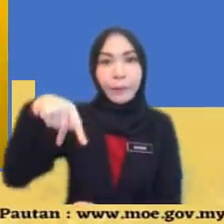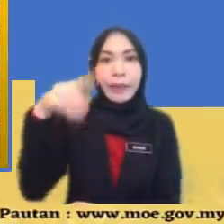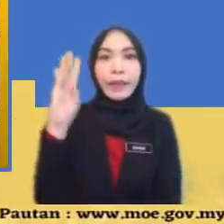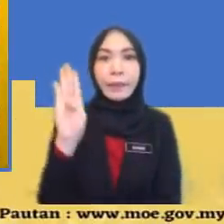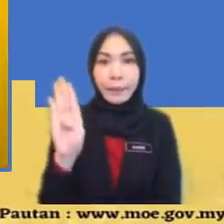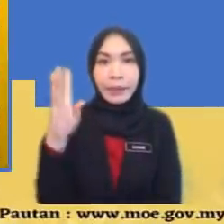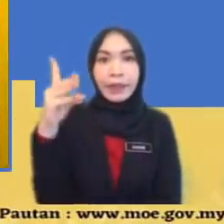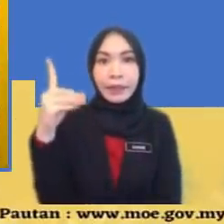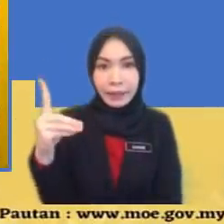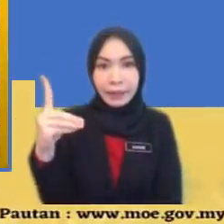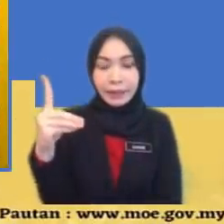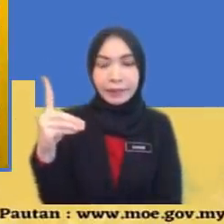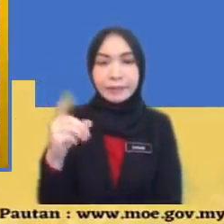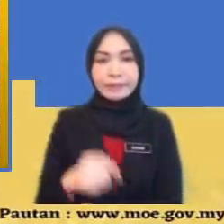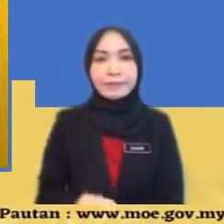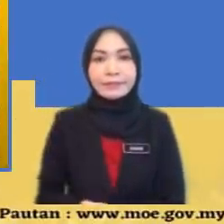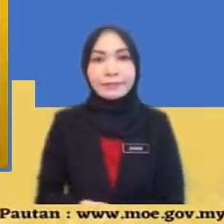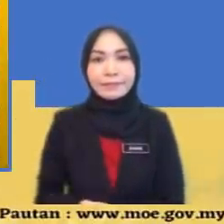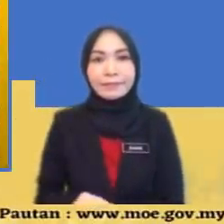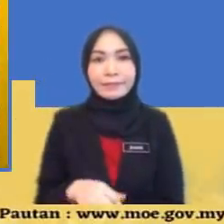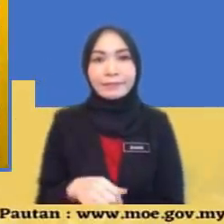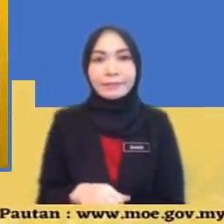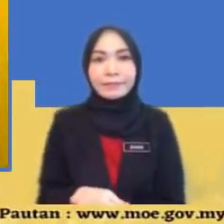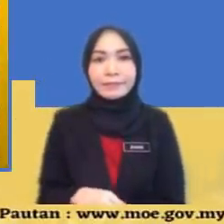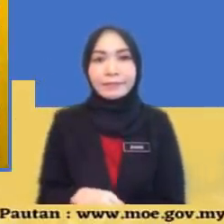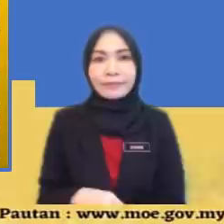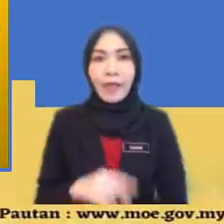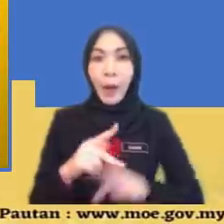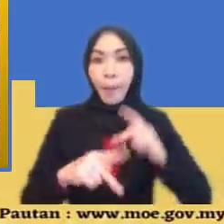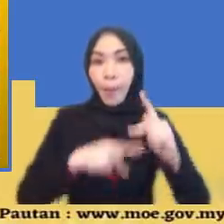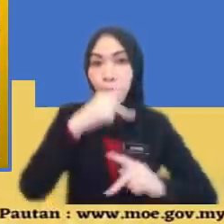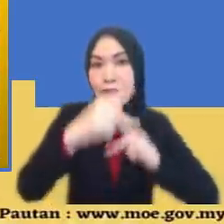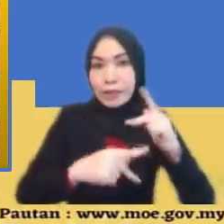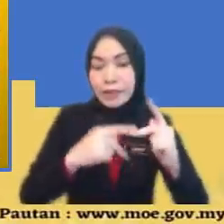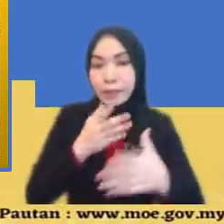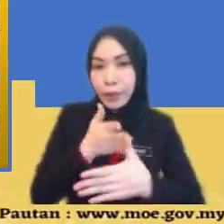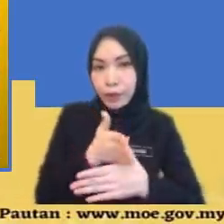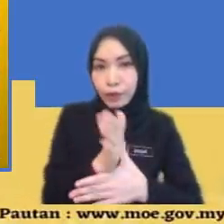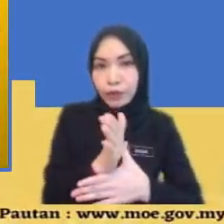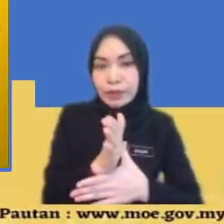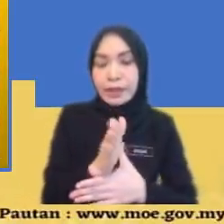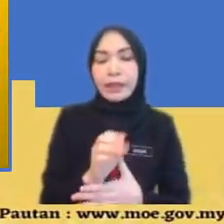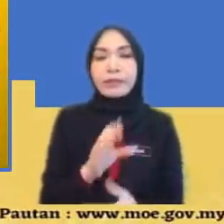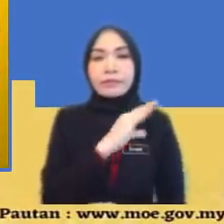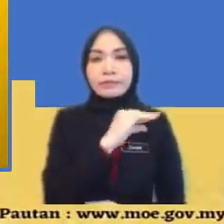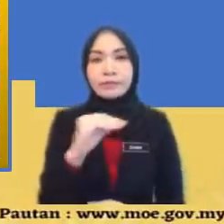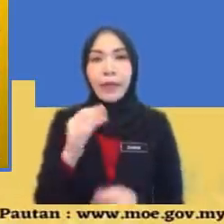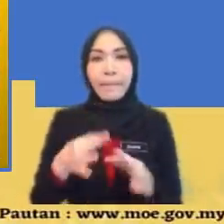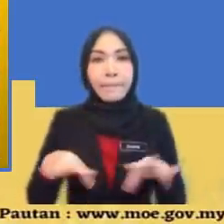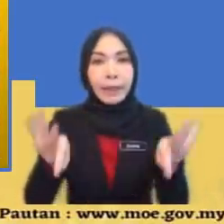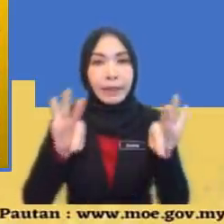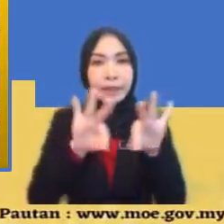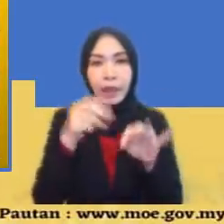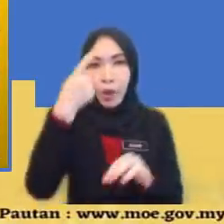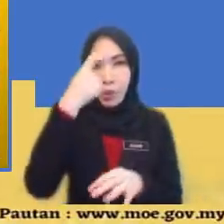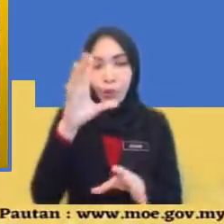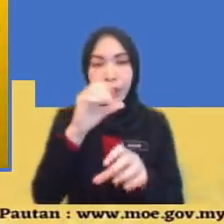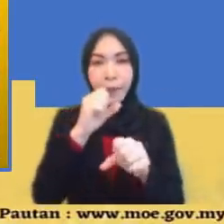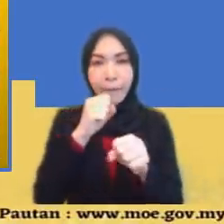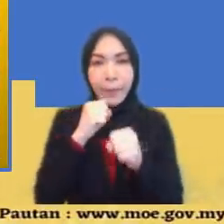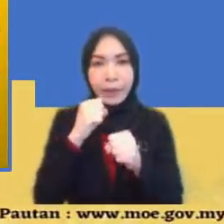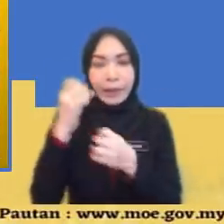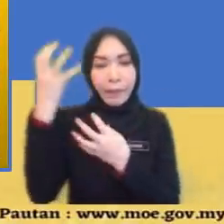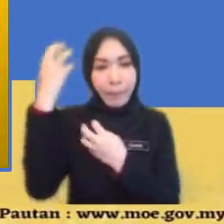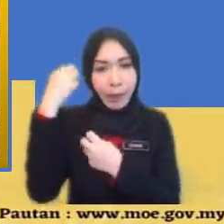pvd yang merupakan proses berterusan dan komponen penting bagi mendapatkan maklumat untuk